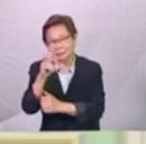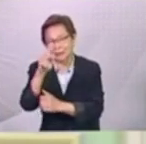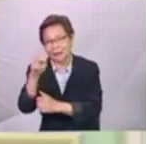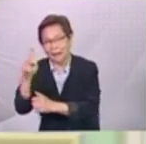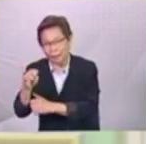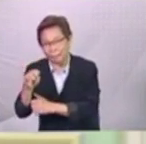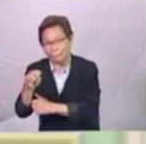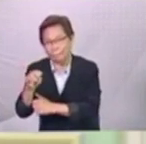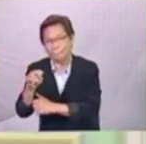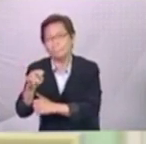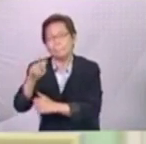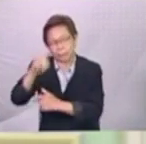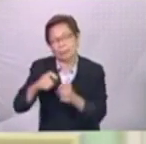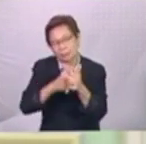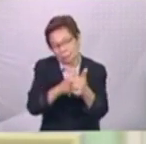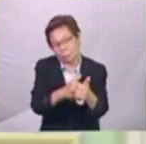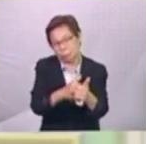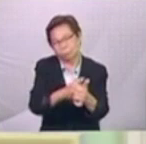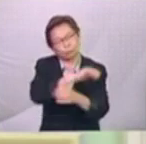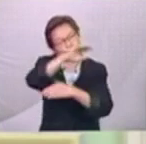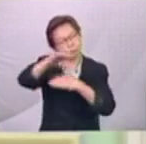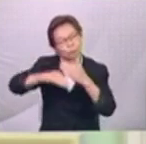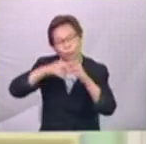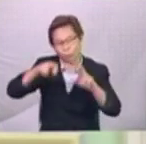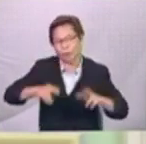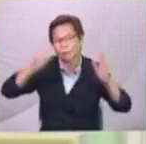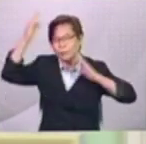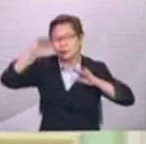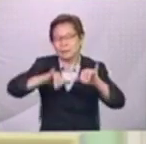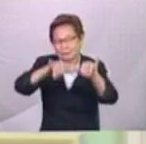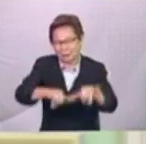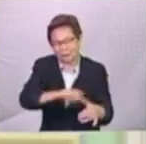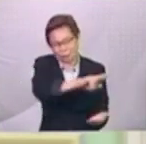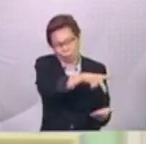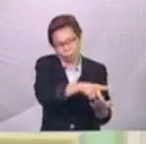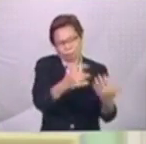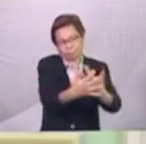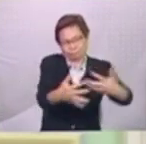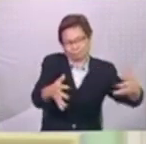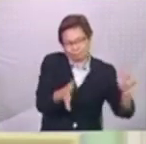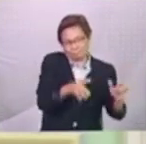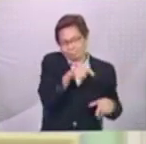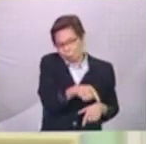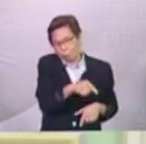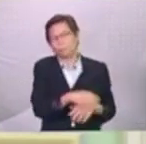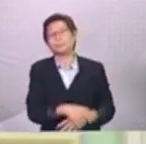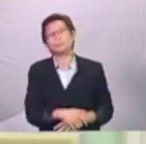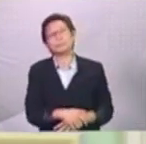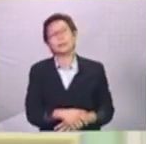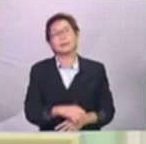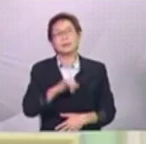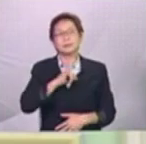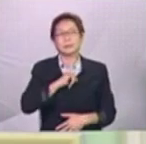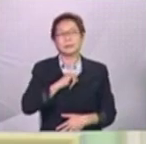KKM perlu dipatuhi oleh semua rakyat kita yang berada di pusat-pusat kuarantin tersebut. Jadi saya